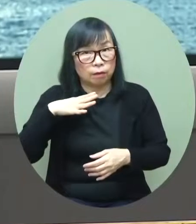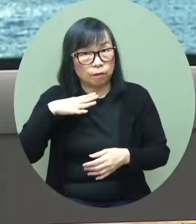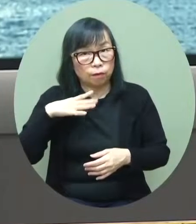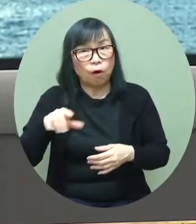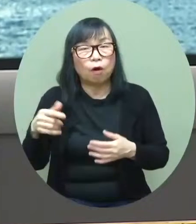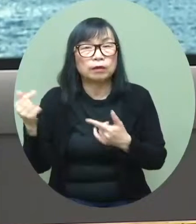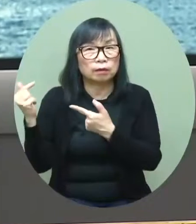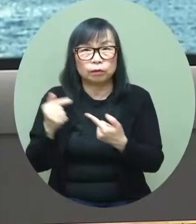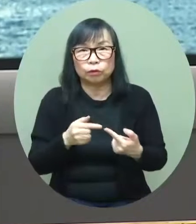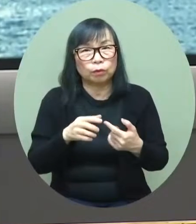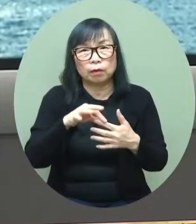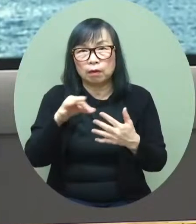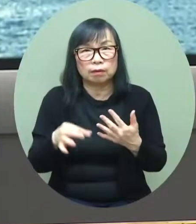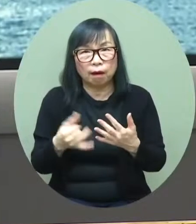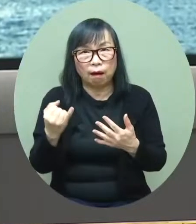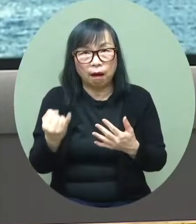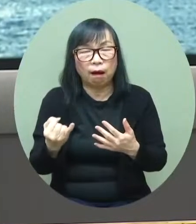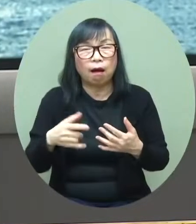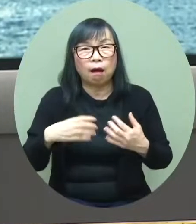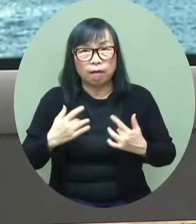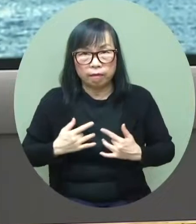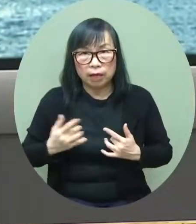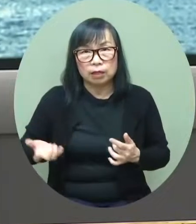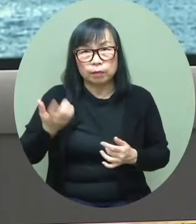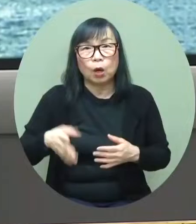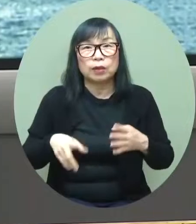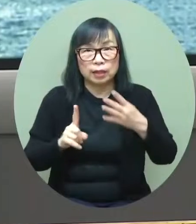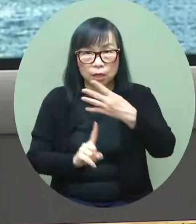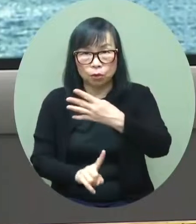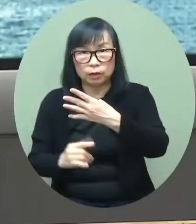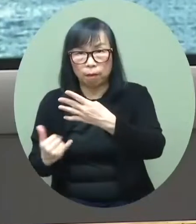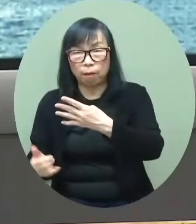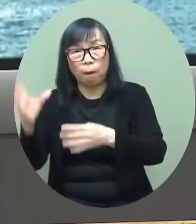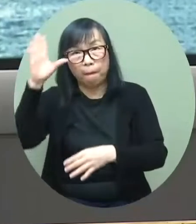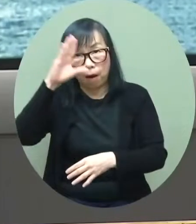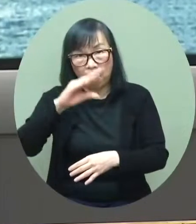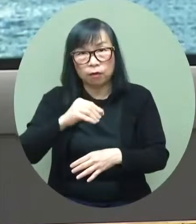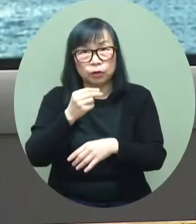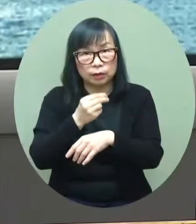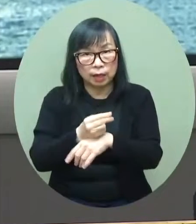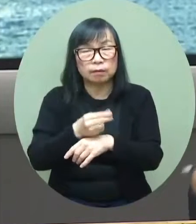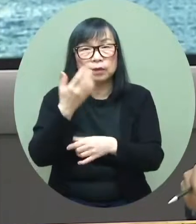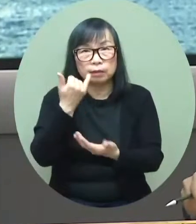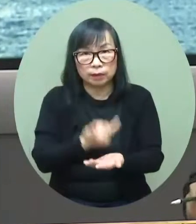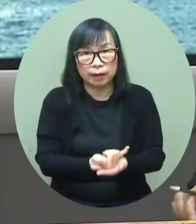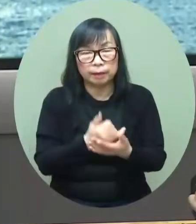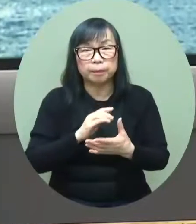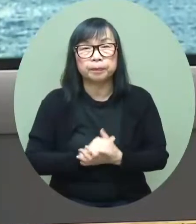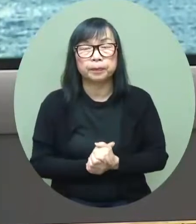續差啦，咁亦都有肺炎嘅情況。咁就喺4月16日嘅夜晚咧，7點左右就過咗